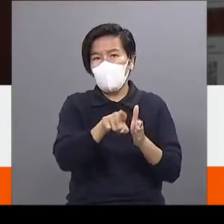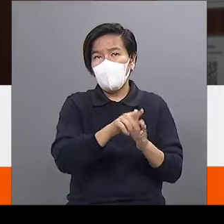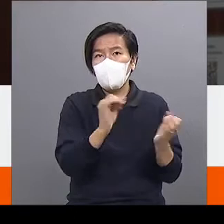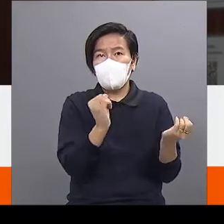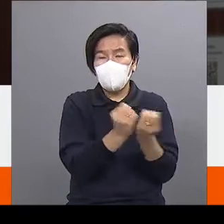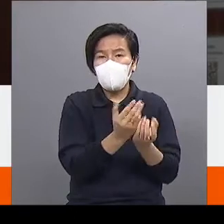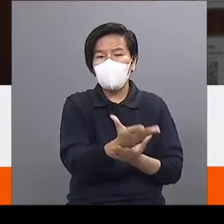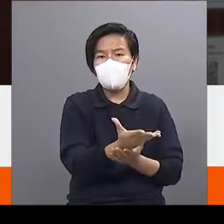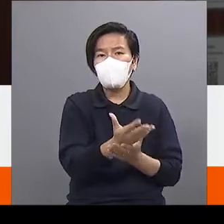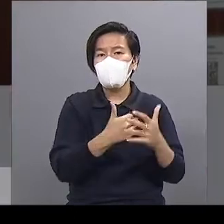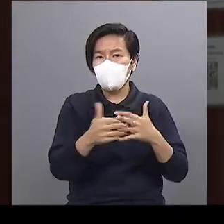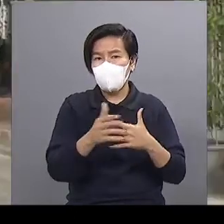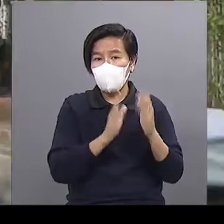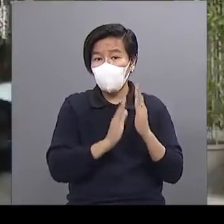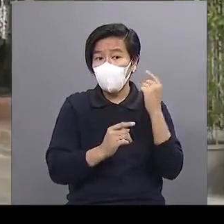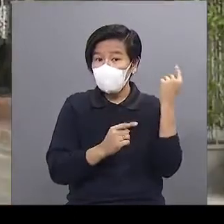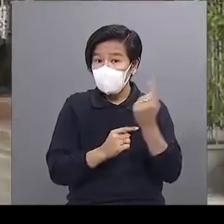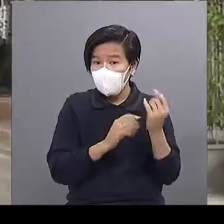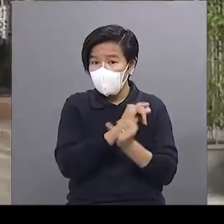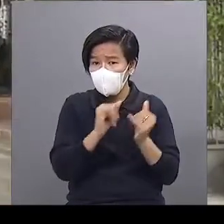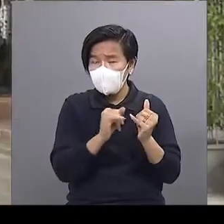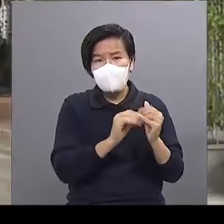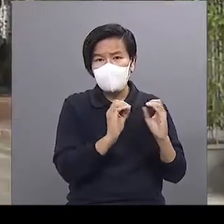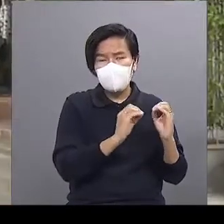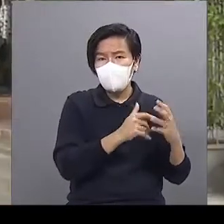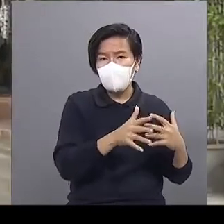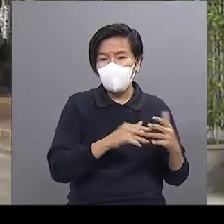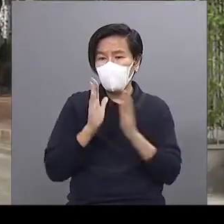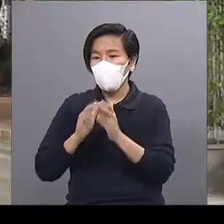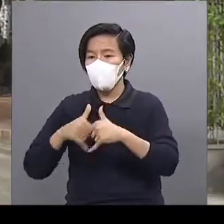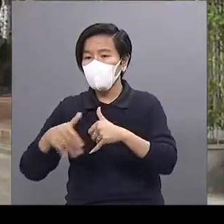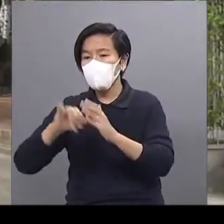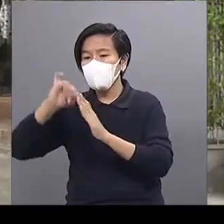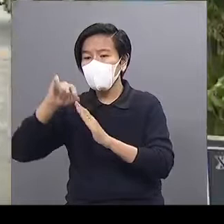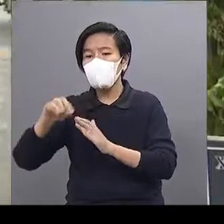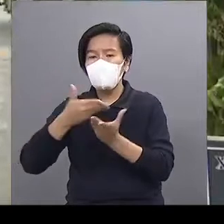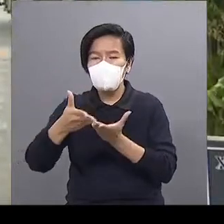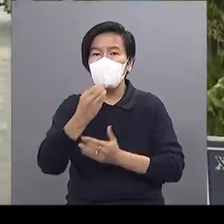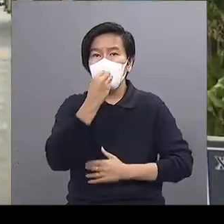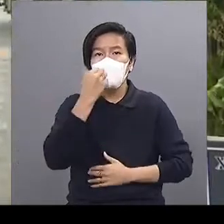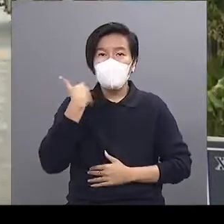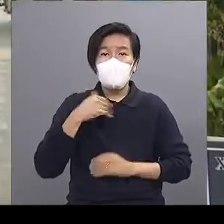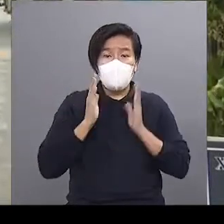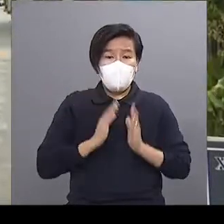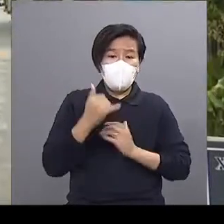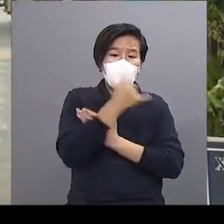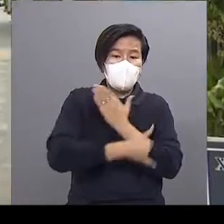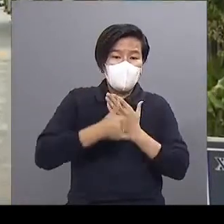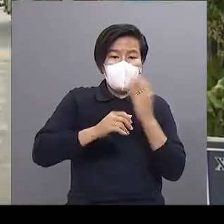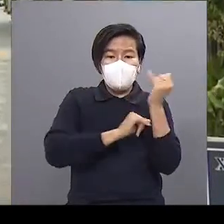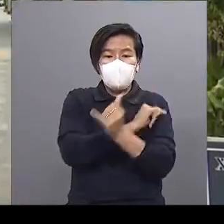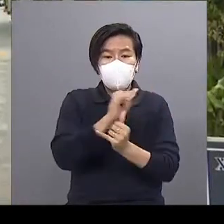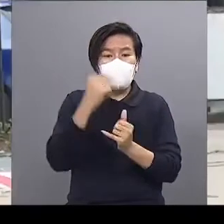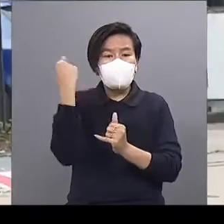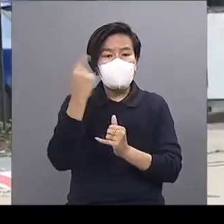ที่ยังอยู่ก็คือมาจากคนเชียงใหม่ครับปัจจุบันนักท่องเที่ยวต่างชาติไม่สามารถเดินทางมาเที่ยวจังหวัดเชียงใหม่ได้ส่งผลให้ผู้ประกอบ